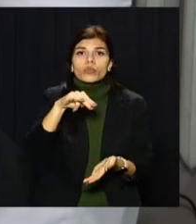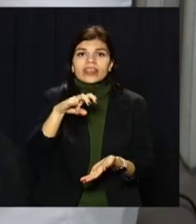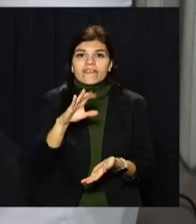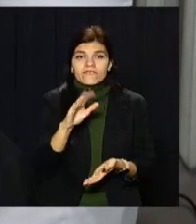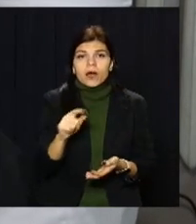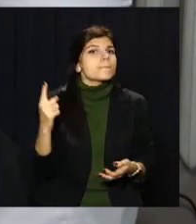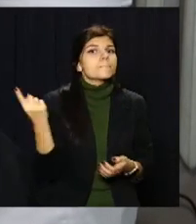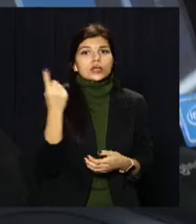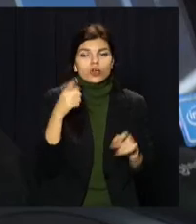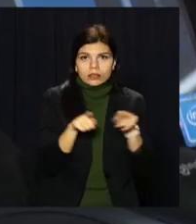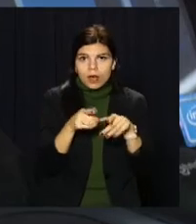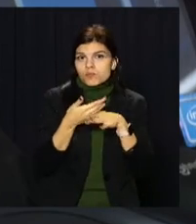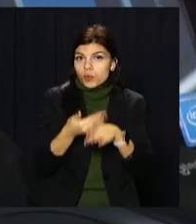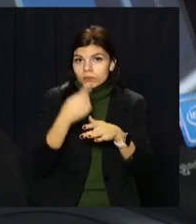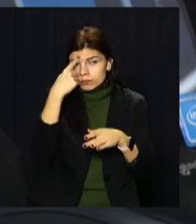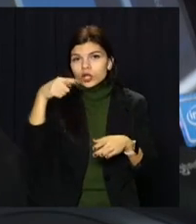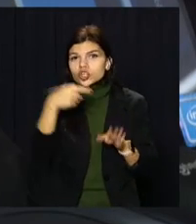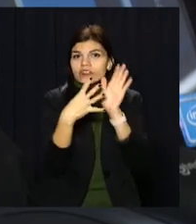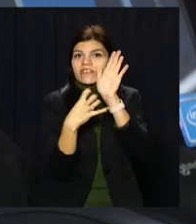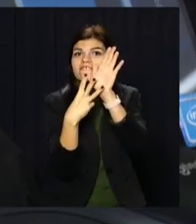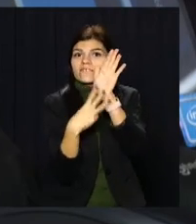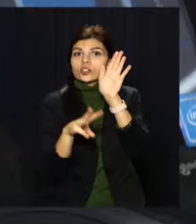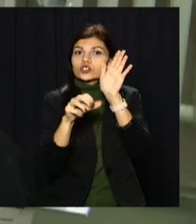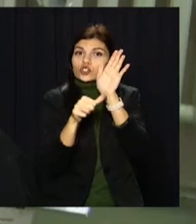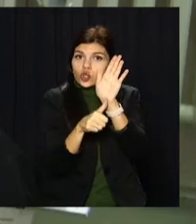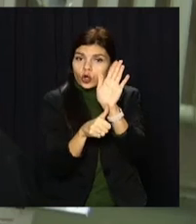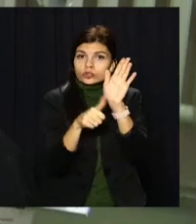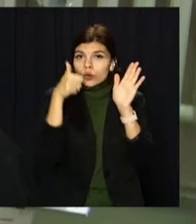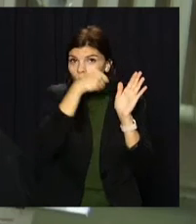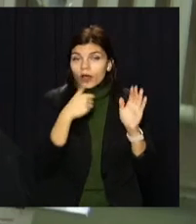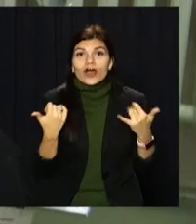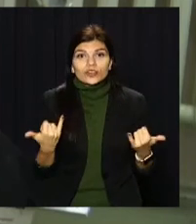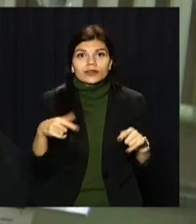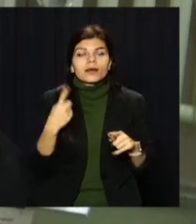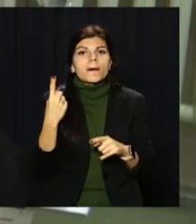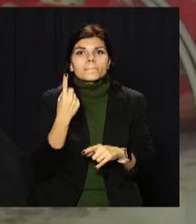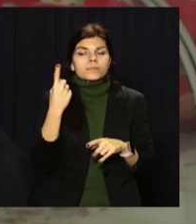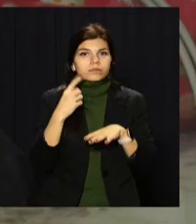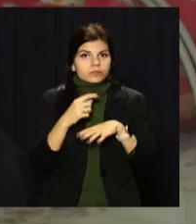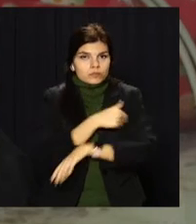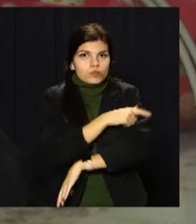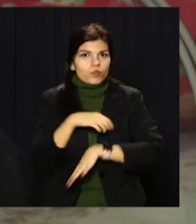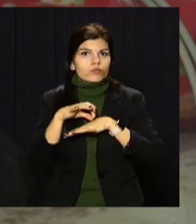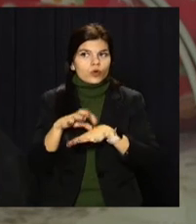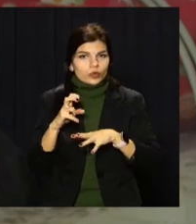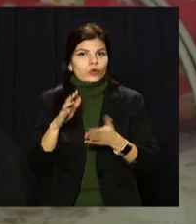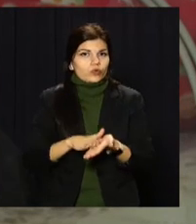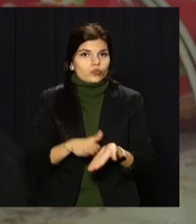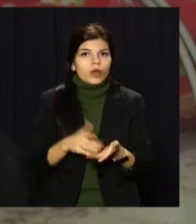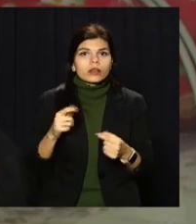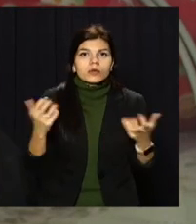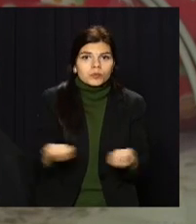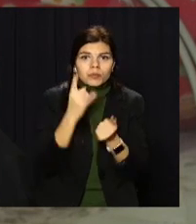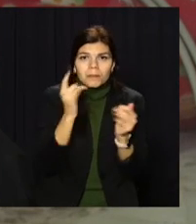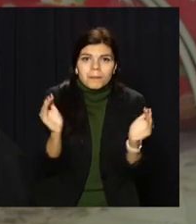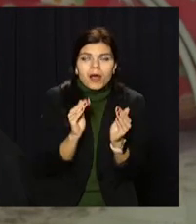регіоні почав таку допомогу у 1986 році. Нині це один з провідних медзакладів в області, де рятують